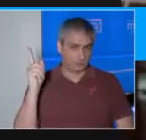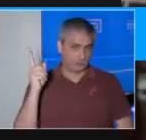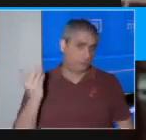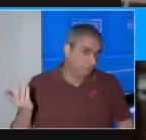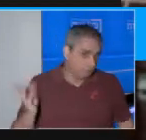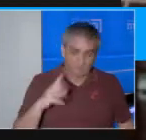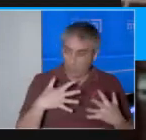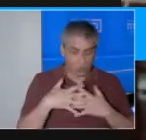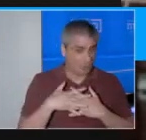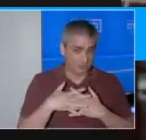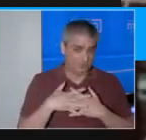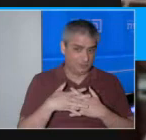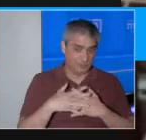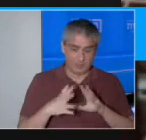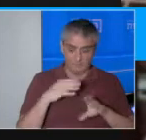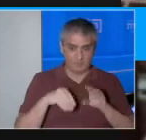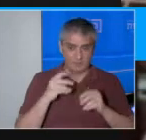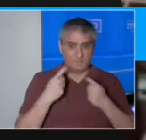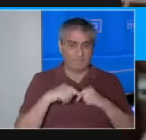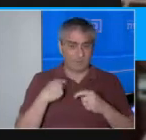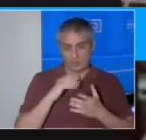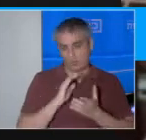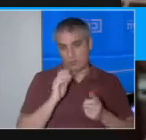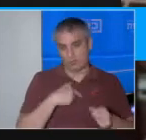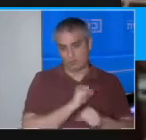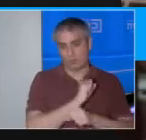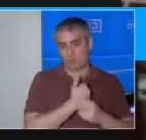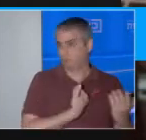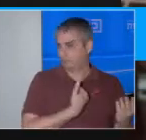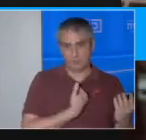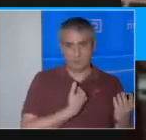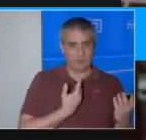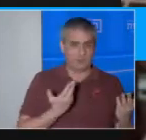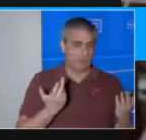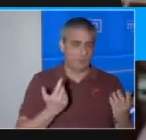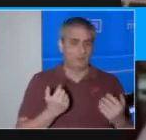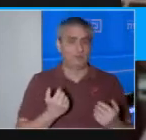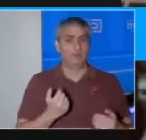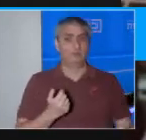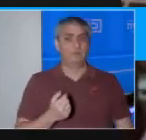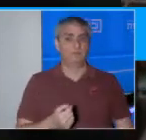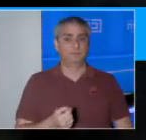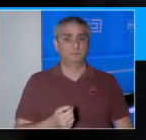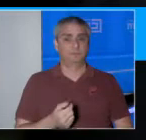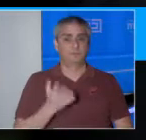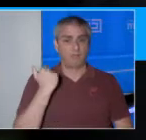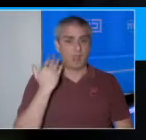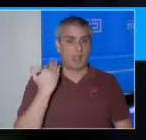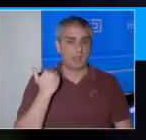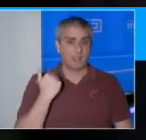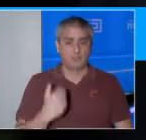גם אם זאת קואליציה שלפני בחירות, ואנחנו חברים באופוזיציה. לא היה תיאום במובן הזה. הייתה